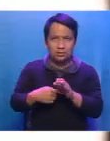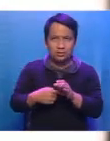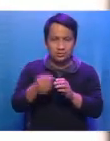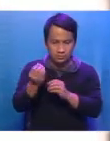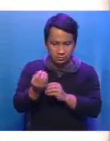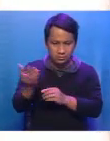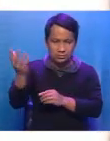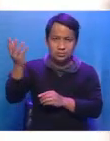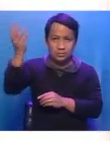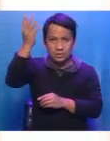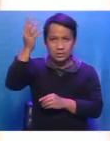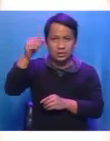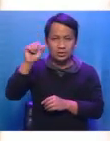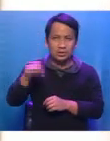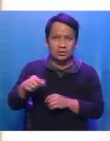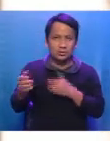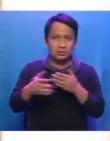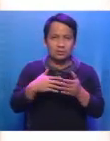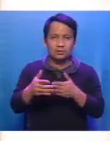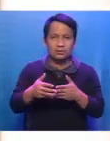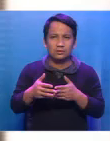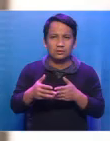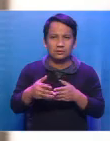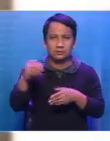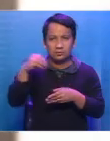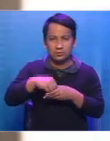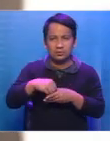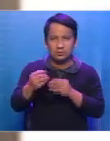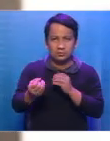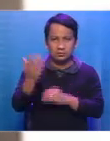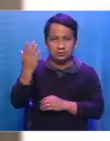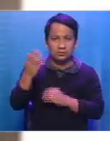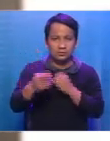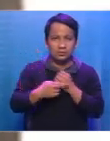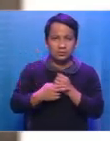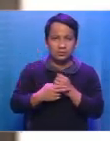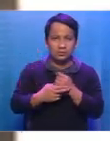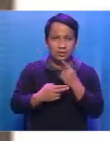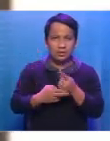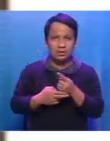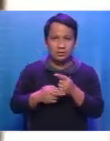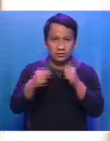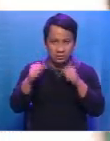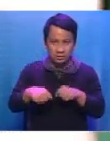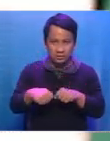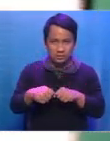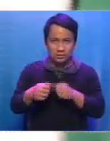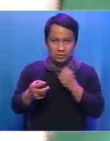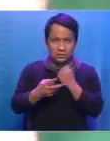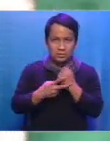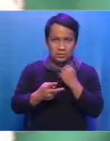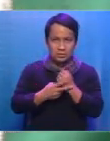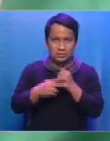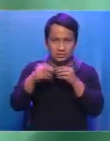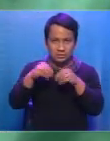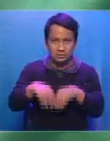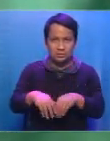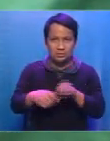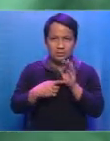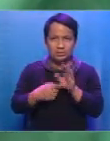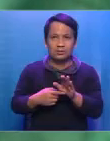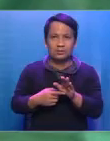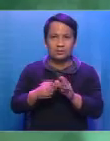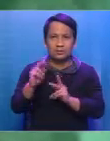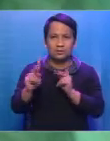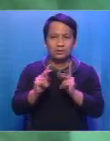nga para sumingaw kung ano man yung magiging laman nitong reservoir na ito, kung saan dyan nga iipunin yung dumi ng